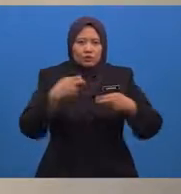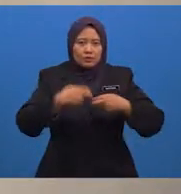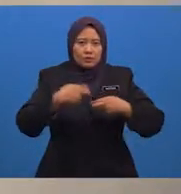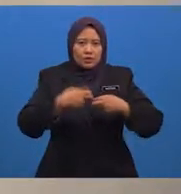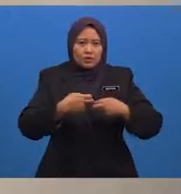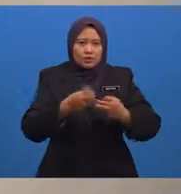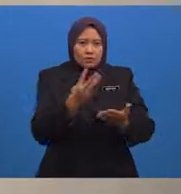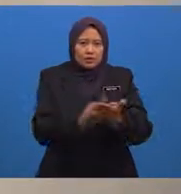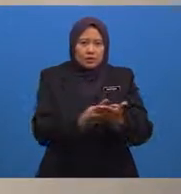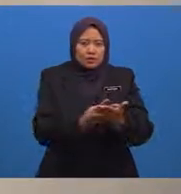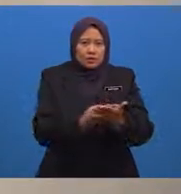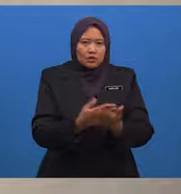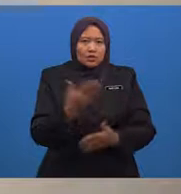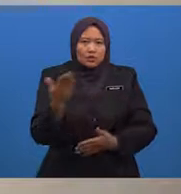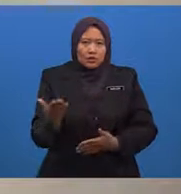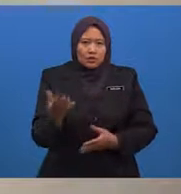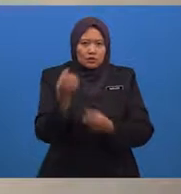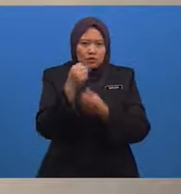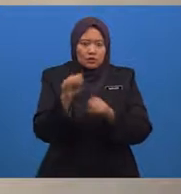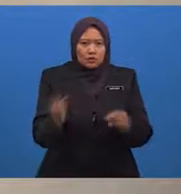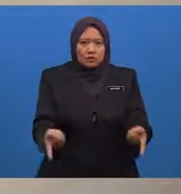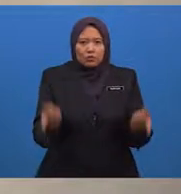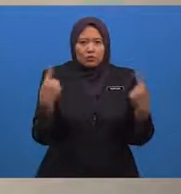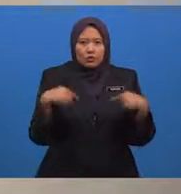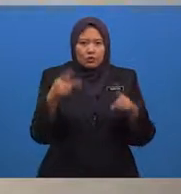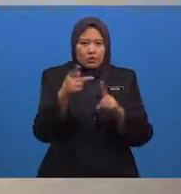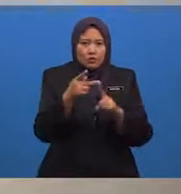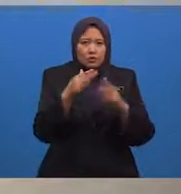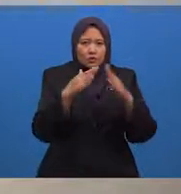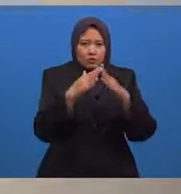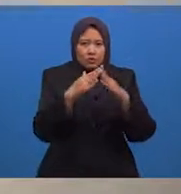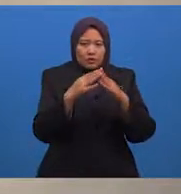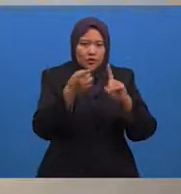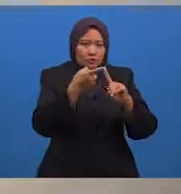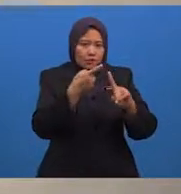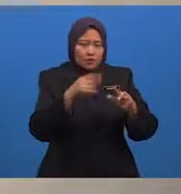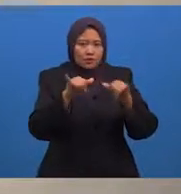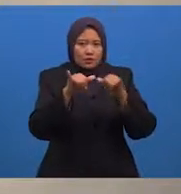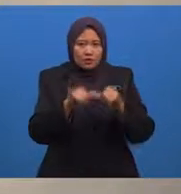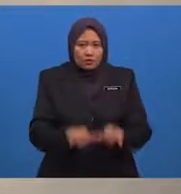pulang ke rumah daripada tinggal di asrama.